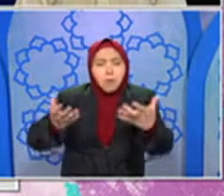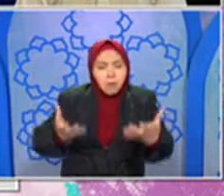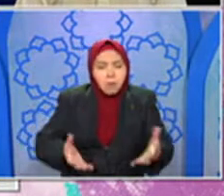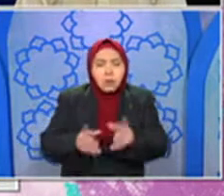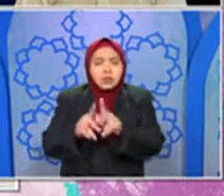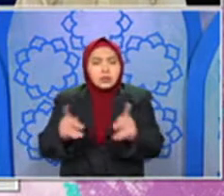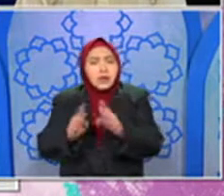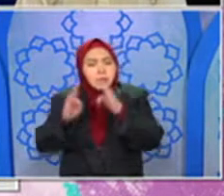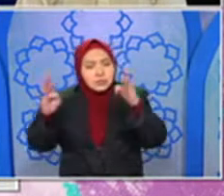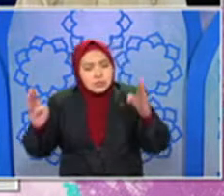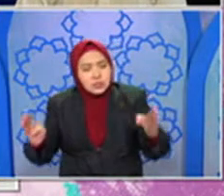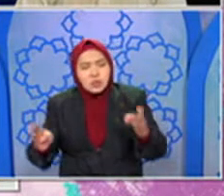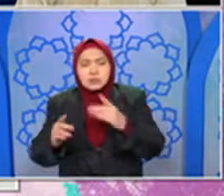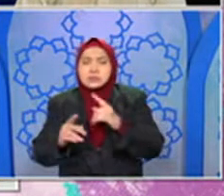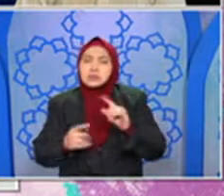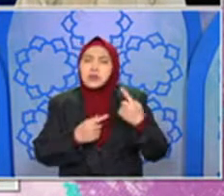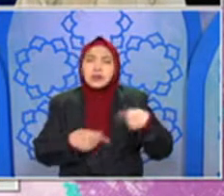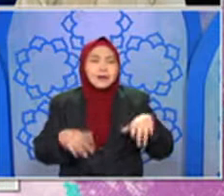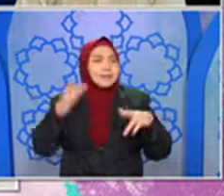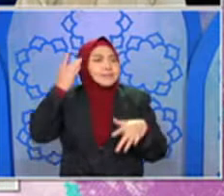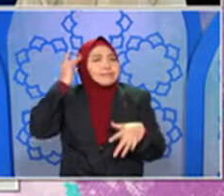بآيات الله